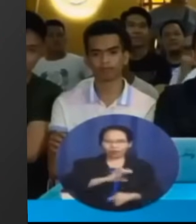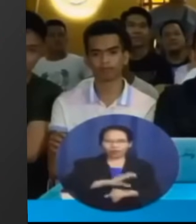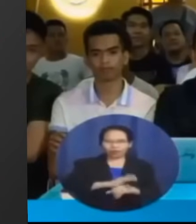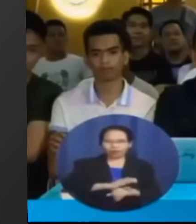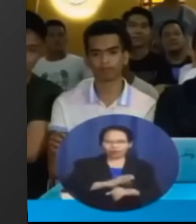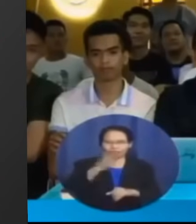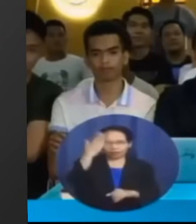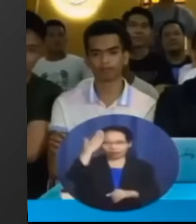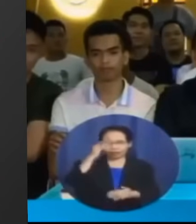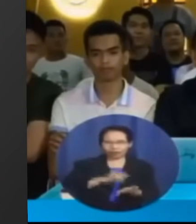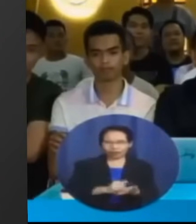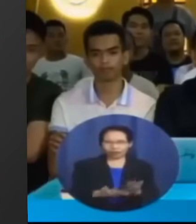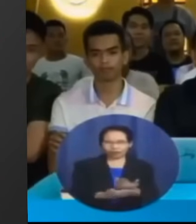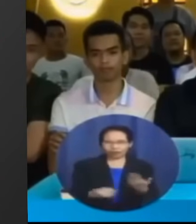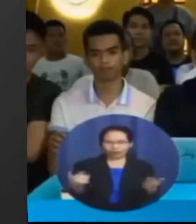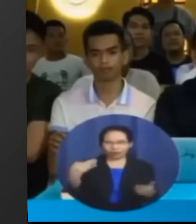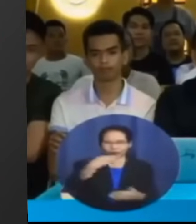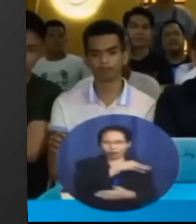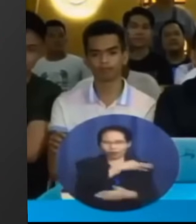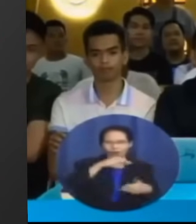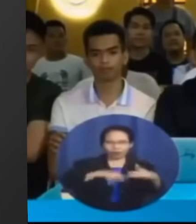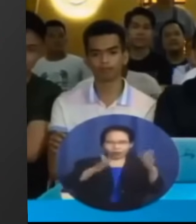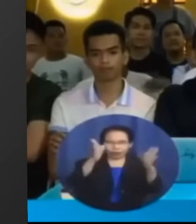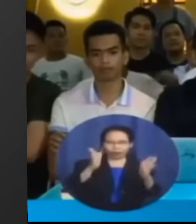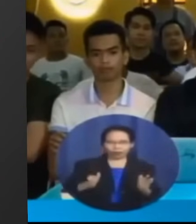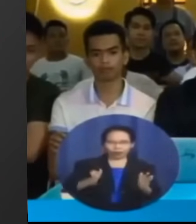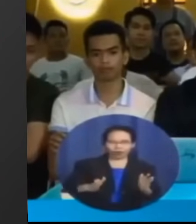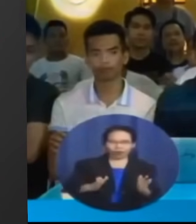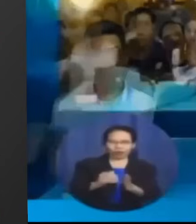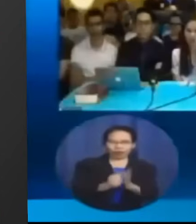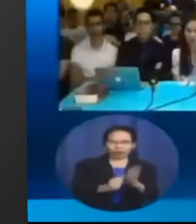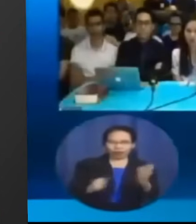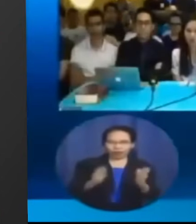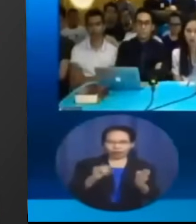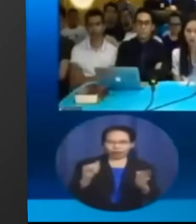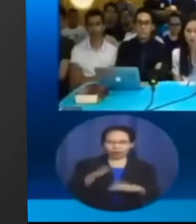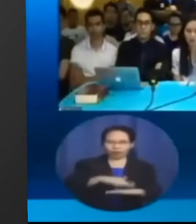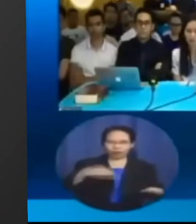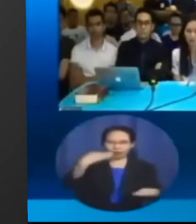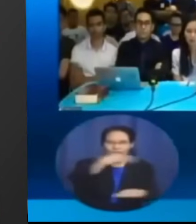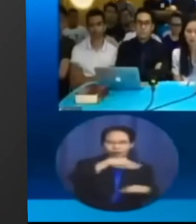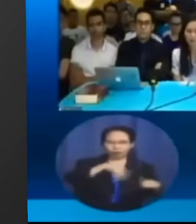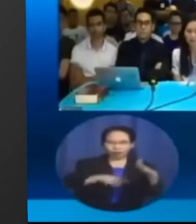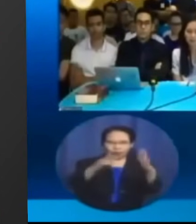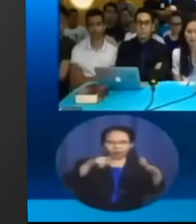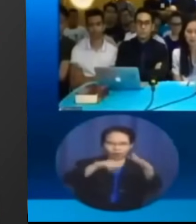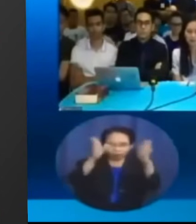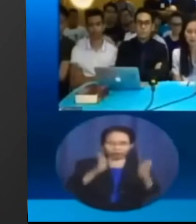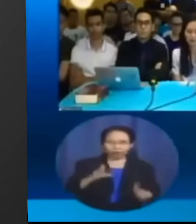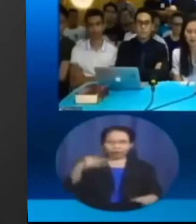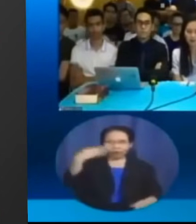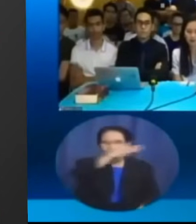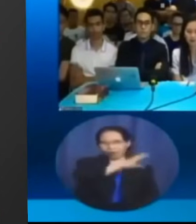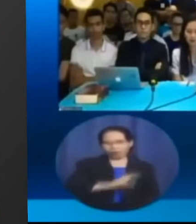sa tinatawag yan sa Biblia na mga bulaang propeta at saka mga bulaang Kristo, mga sinungaling